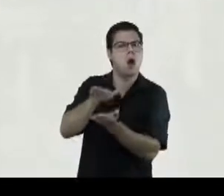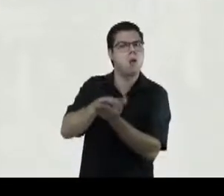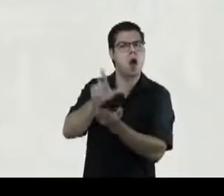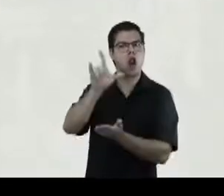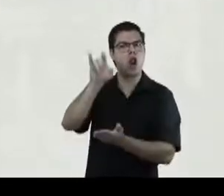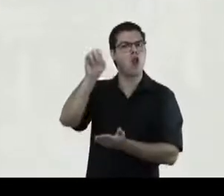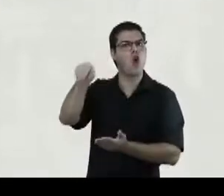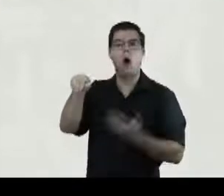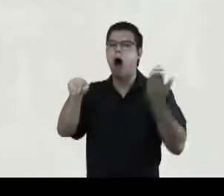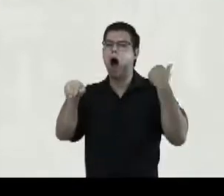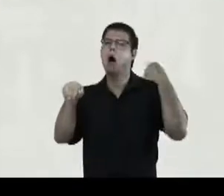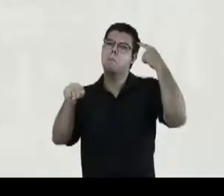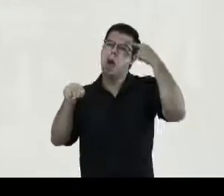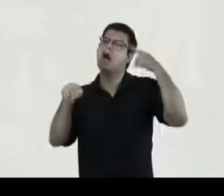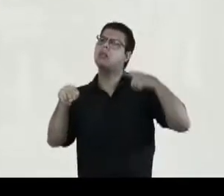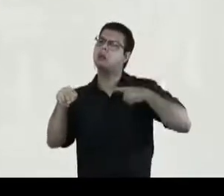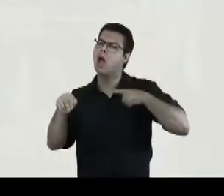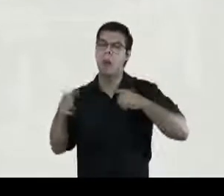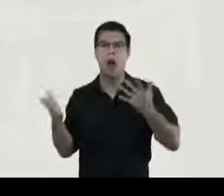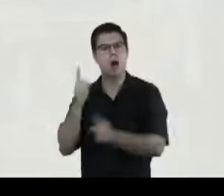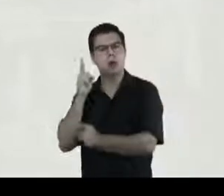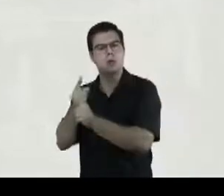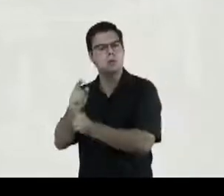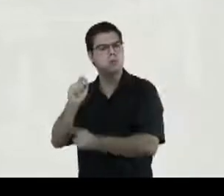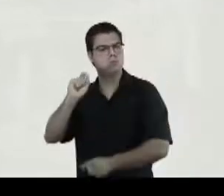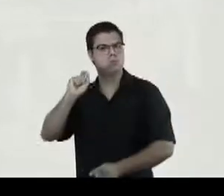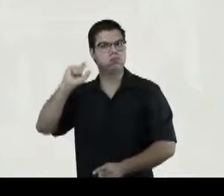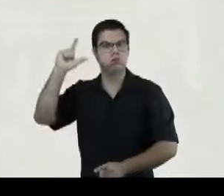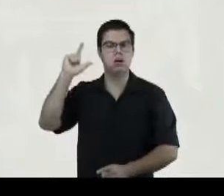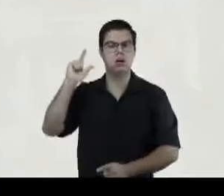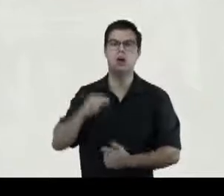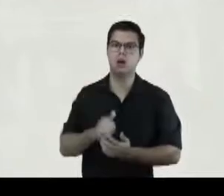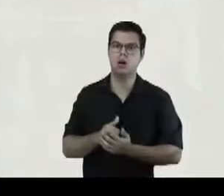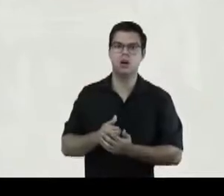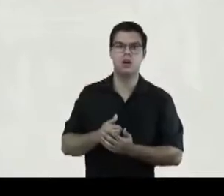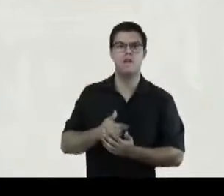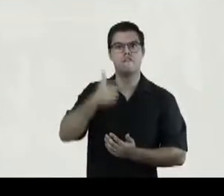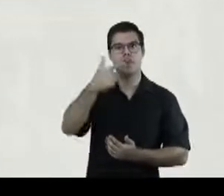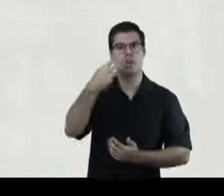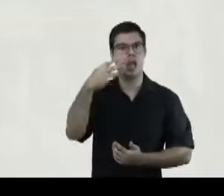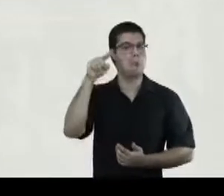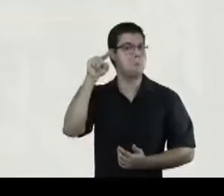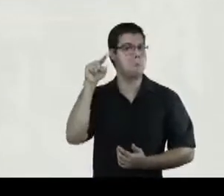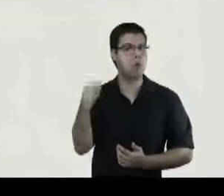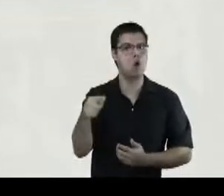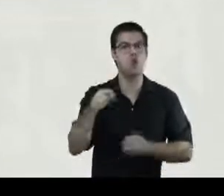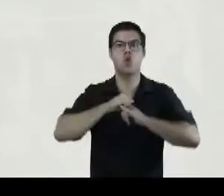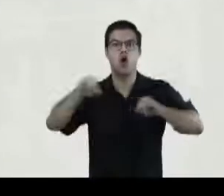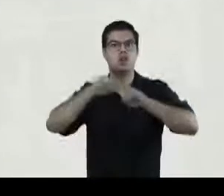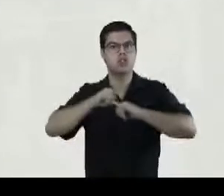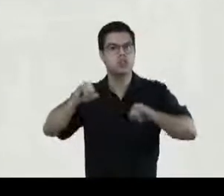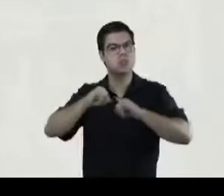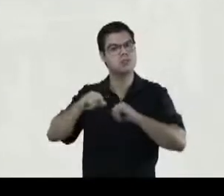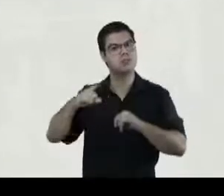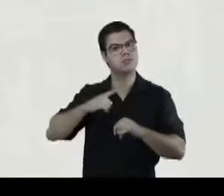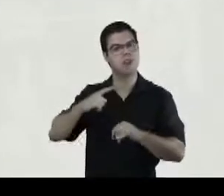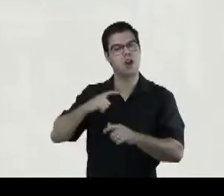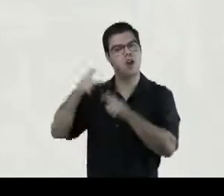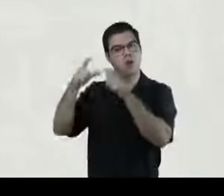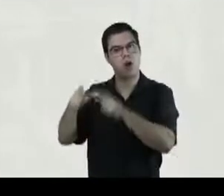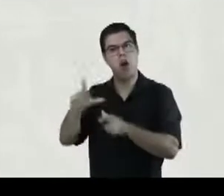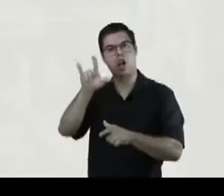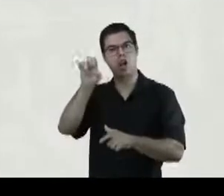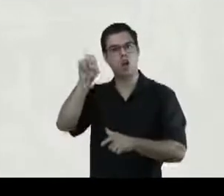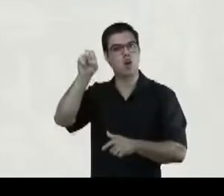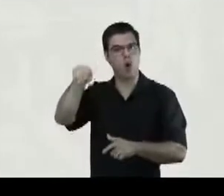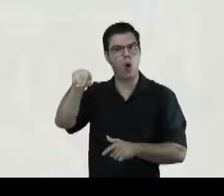22 378 notices dans Lyon 1516, alors qu'il y a encore 10 ans, tout le monde vous aurait dit